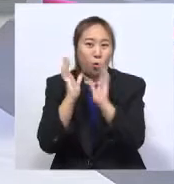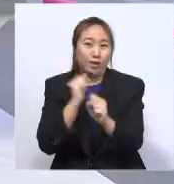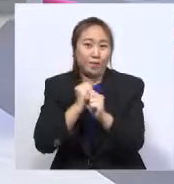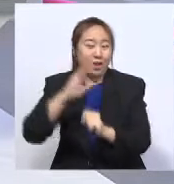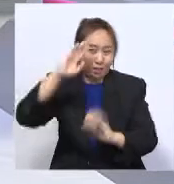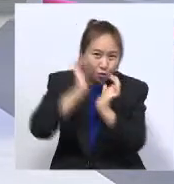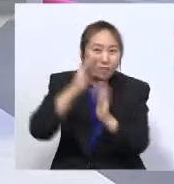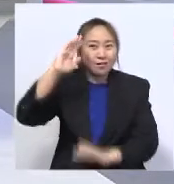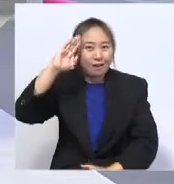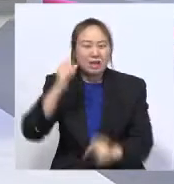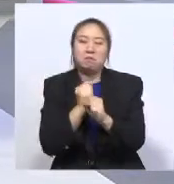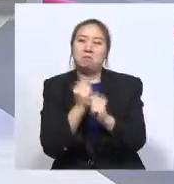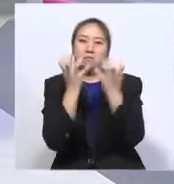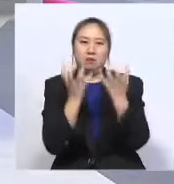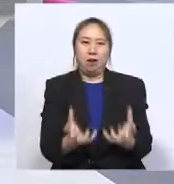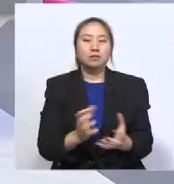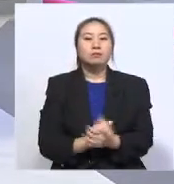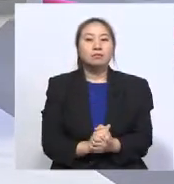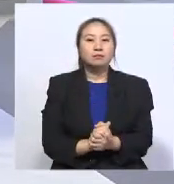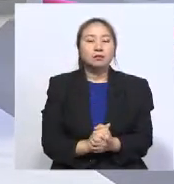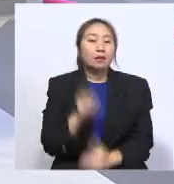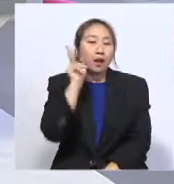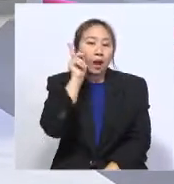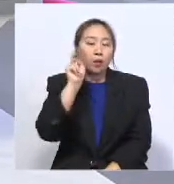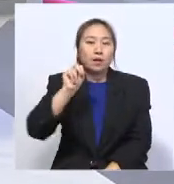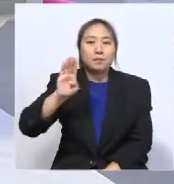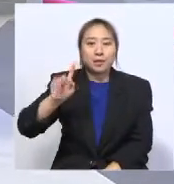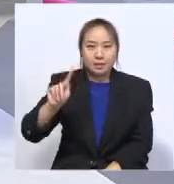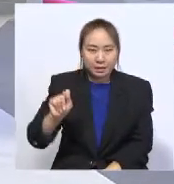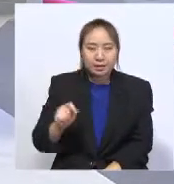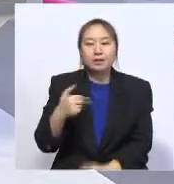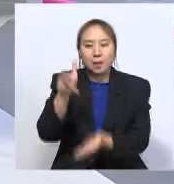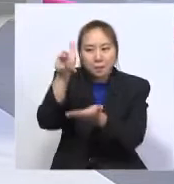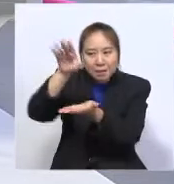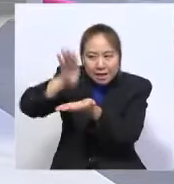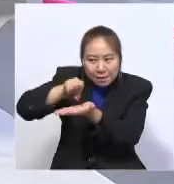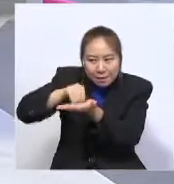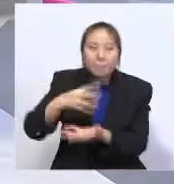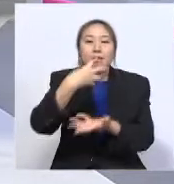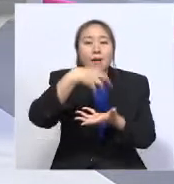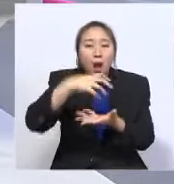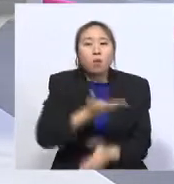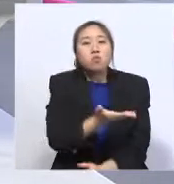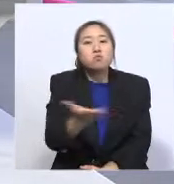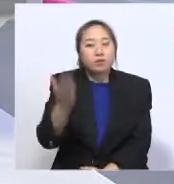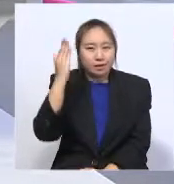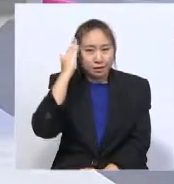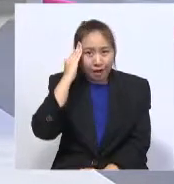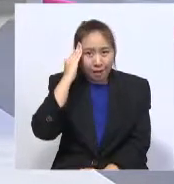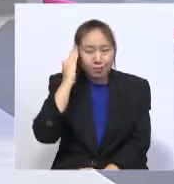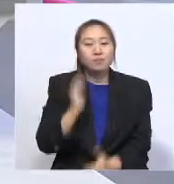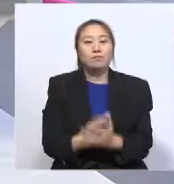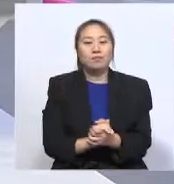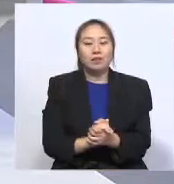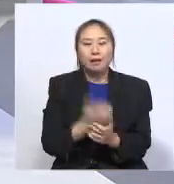ด้วยนะครับทำงานหนักแน่นอนนะครับช่วงนี้ครับ ทางข่าว NBT ของเราก็จะติดตามสถานการณ์มารายงานให้คุณผู้ชมได้ทราบความคืบหน้านะคะบ